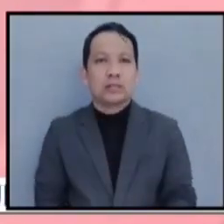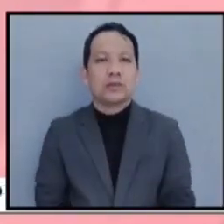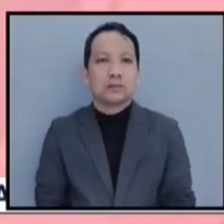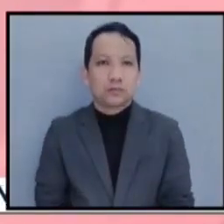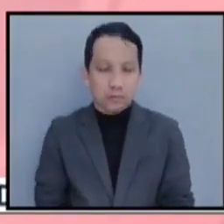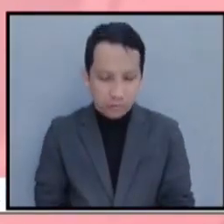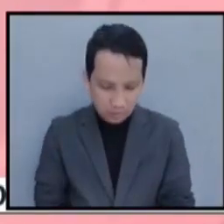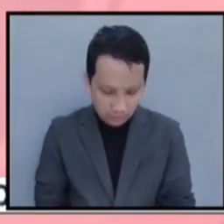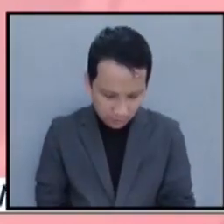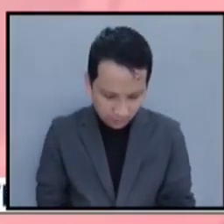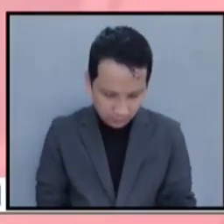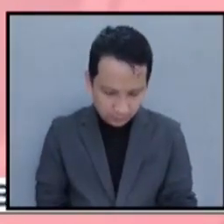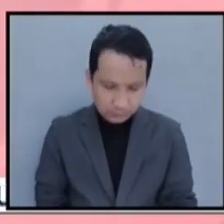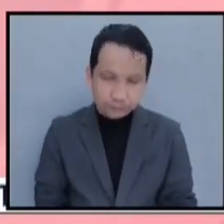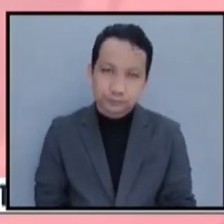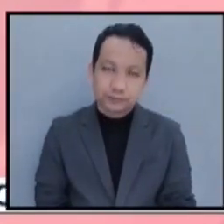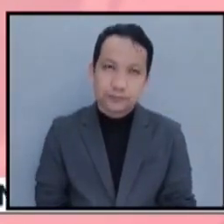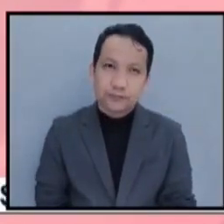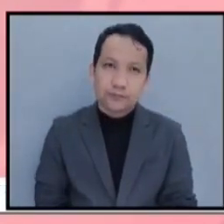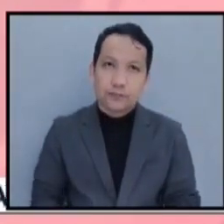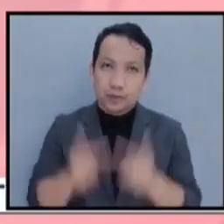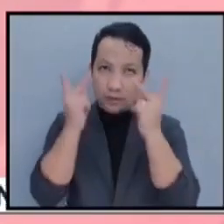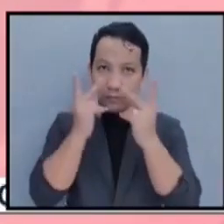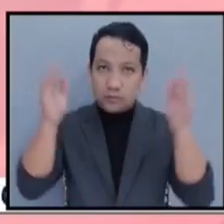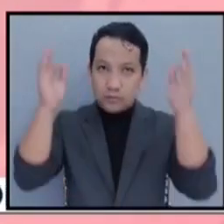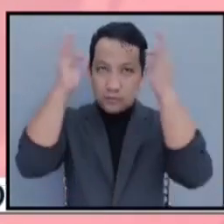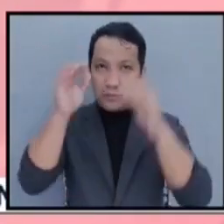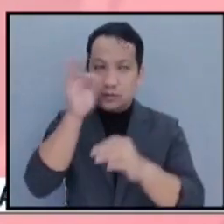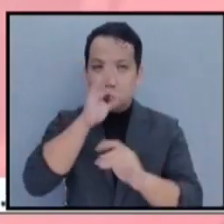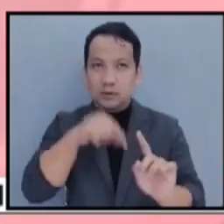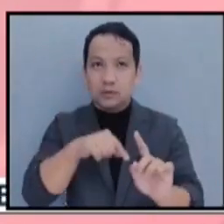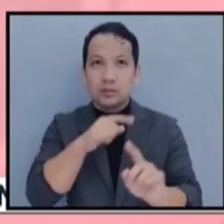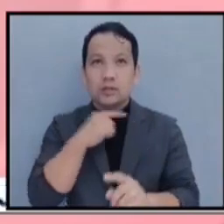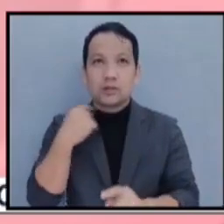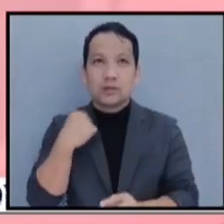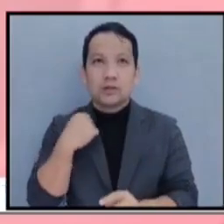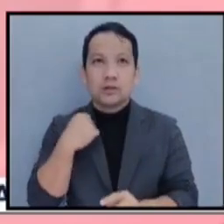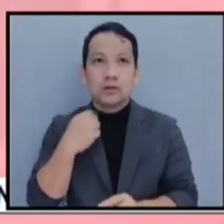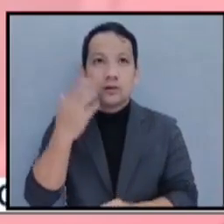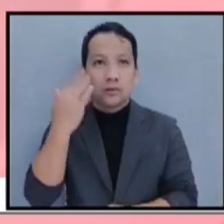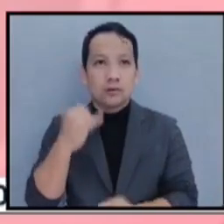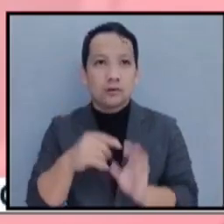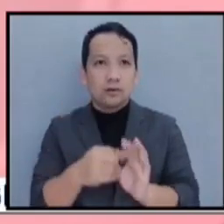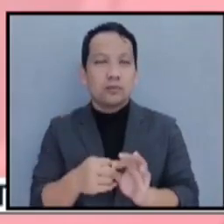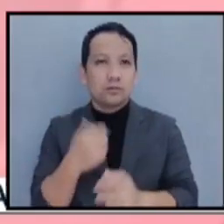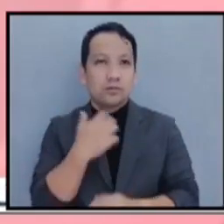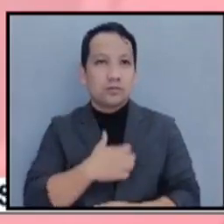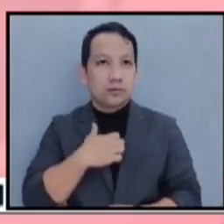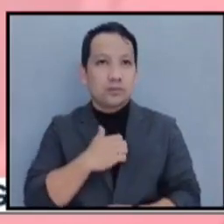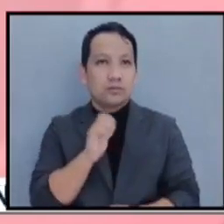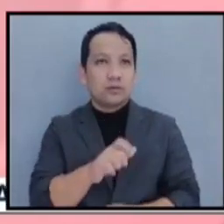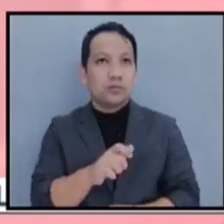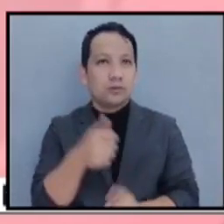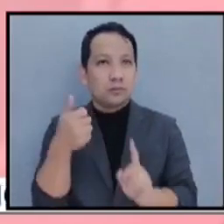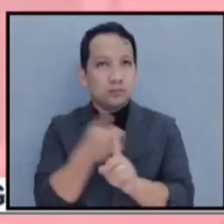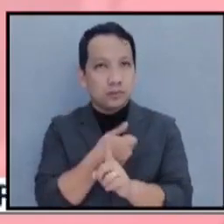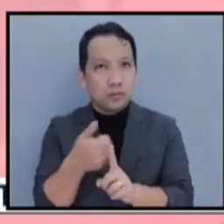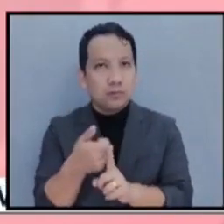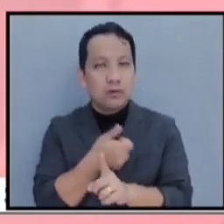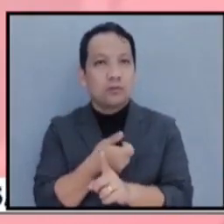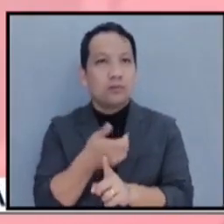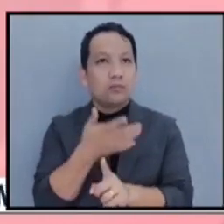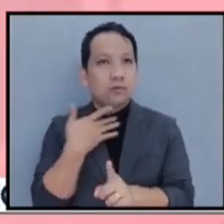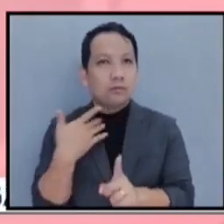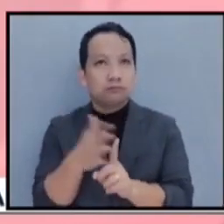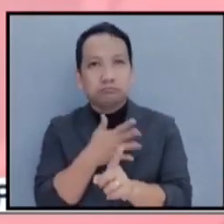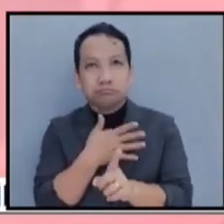Sinibak ni Pope Francis ang isang Pilipinong pare dahil sa mga alegasyon ng pang-aabuso sa mga menor